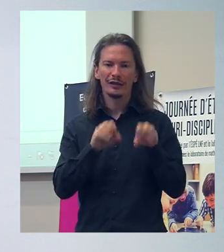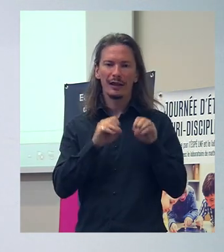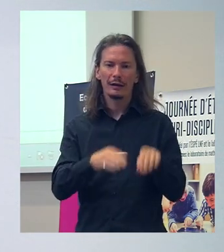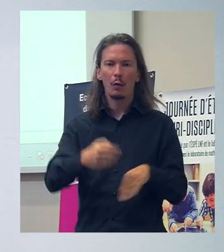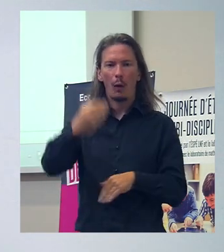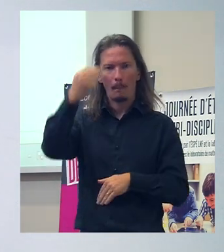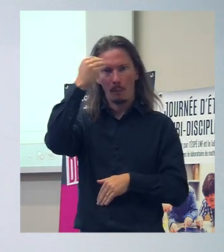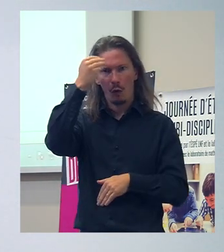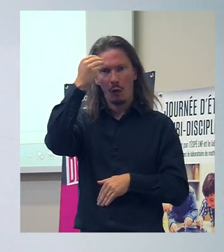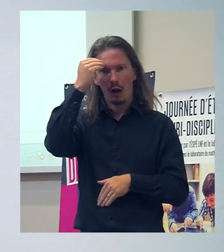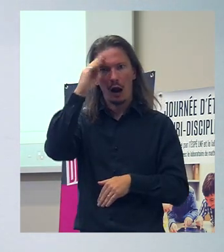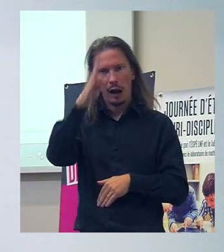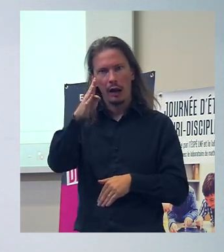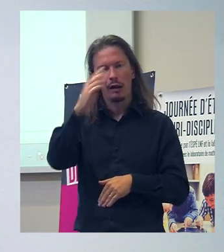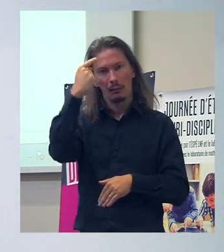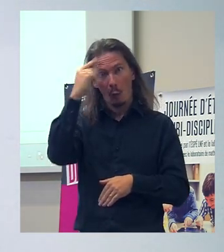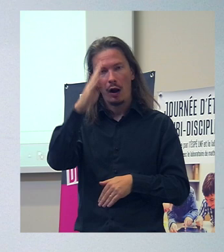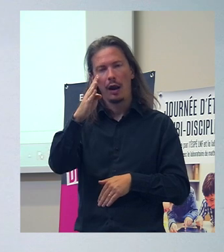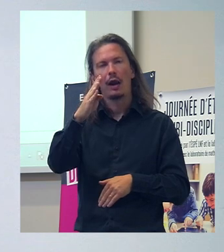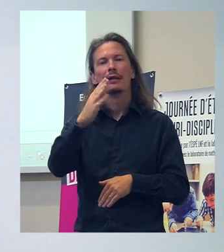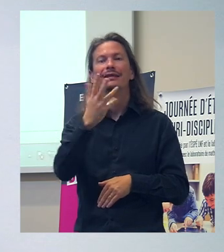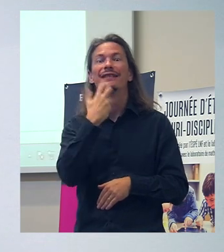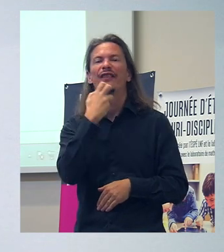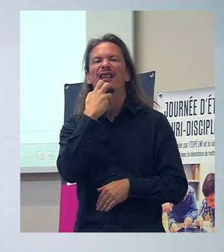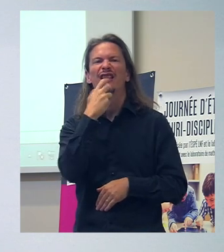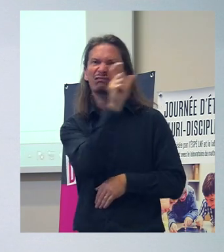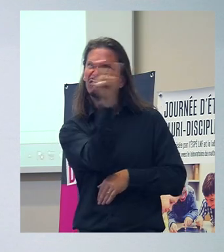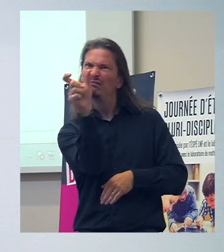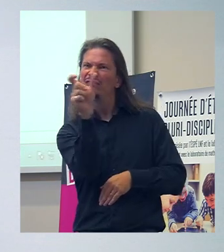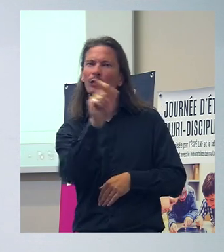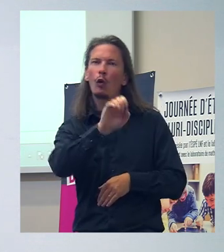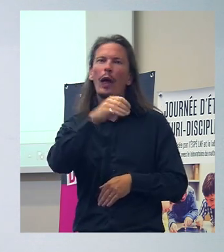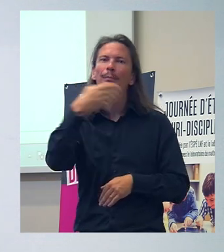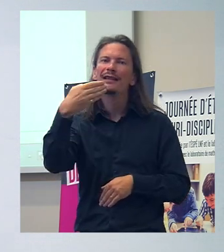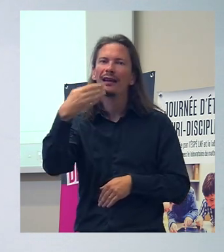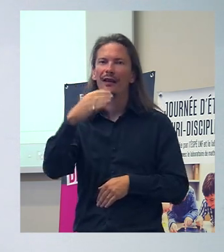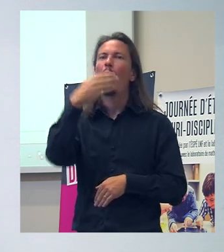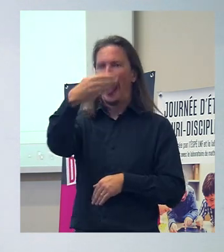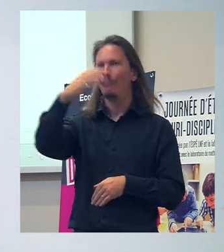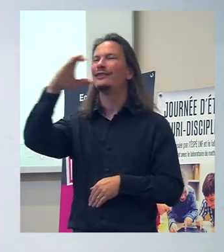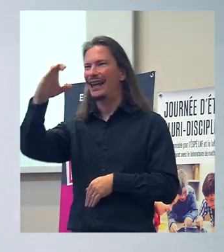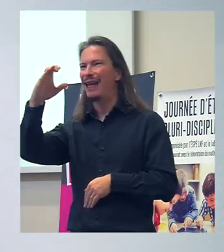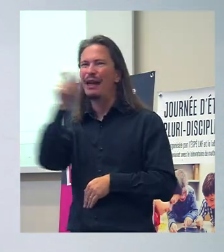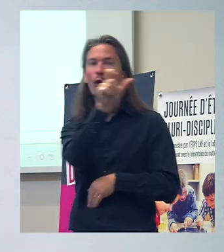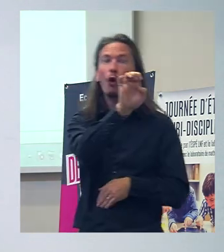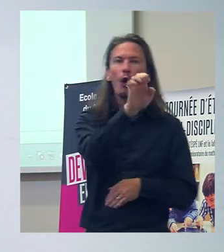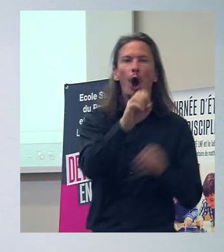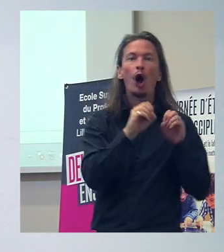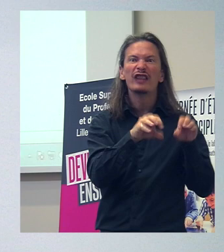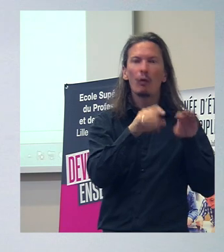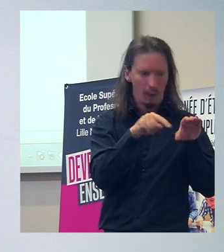et civique » dans laquelle figure le mot « enseignement ». Qui dit